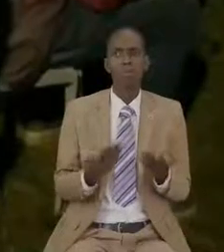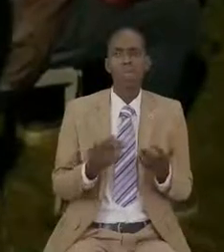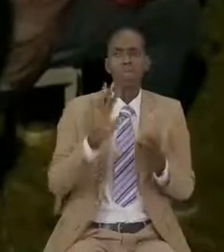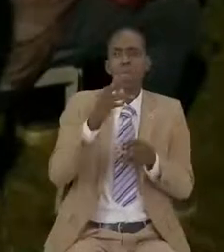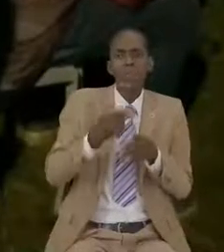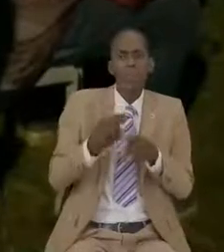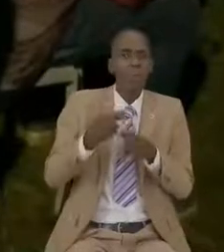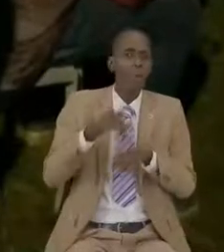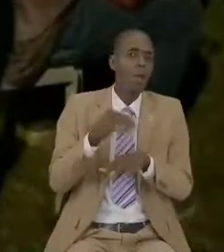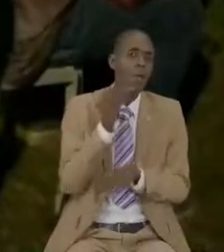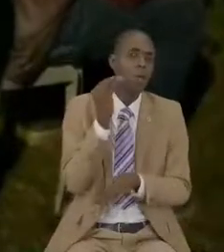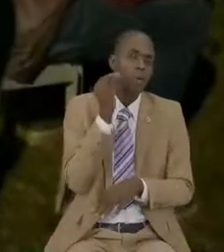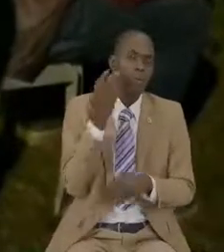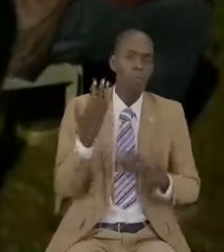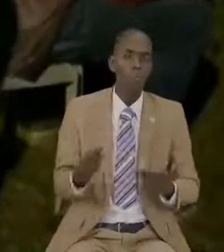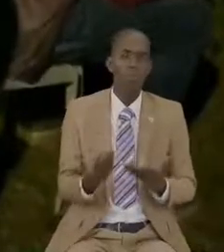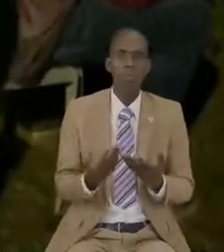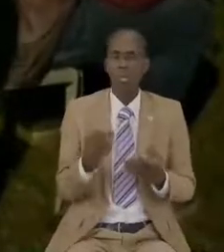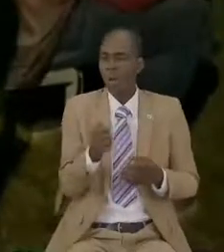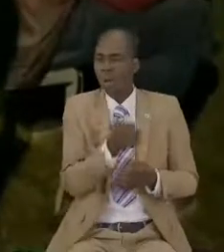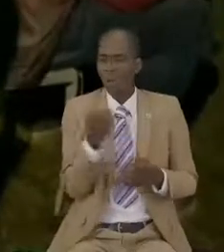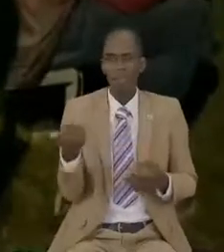Le Seigneur, le serviteur de Dieu, joyeux.